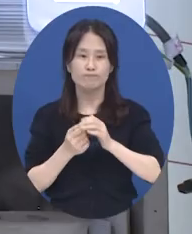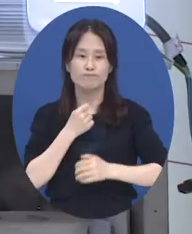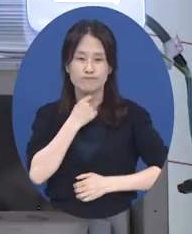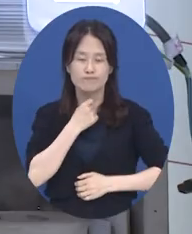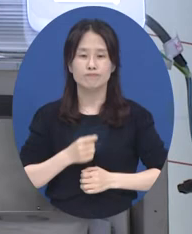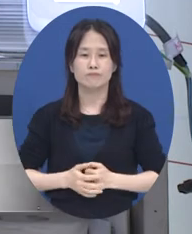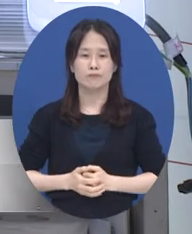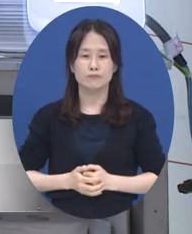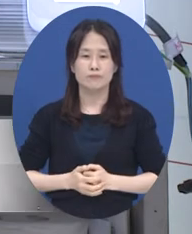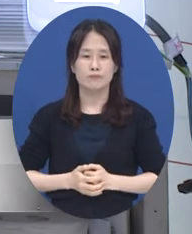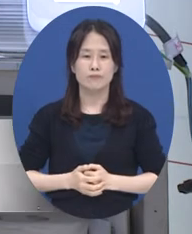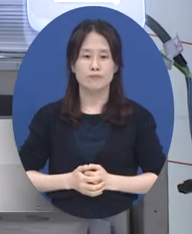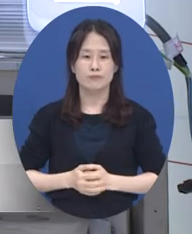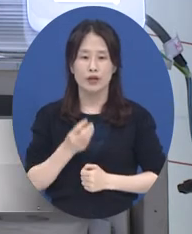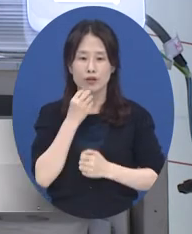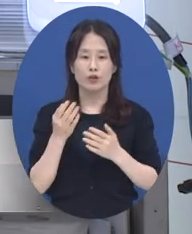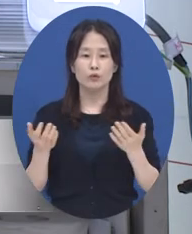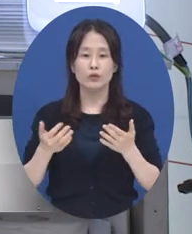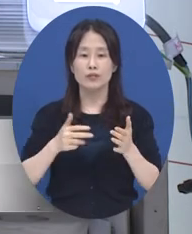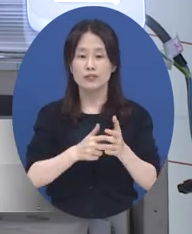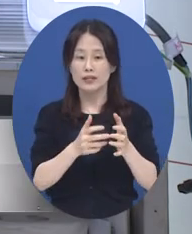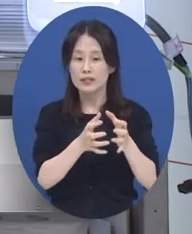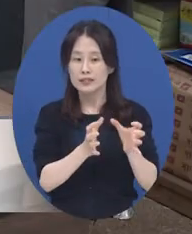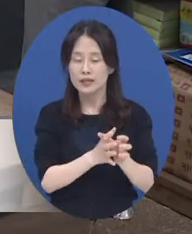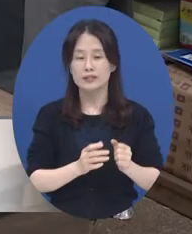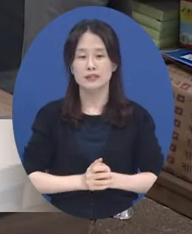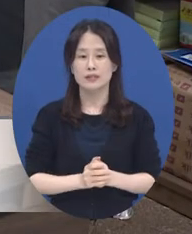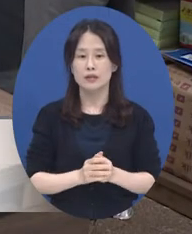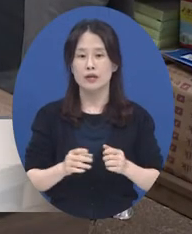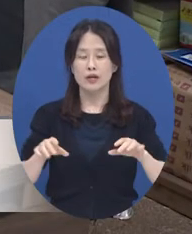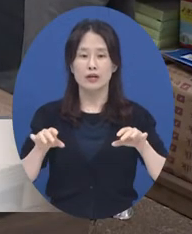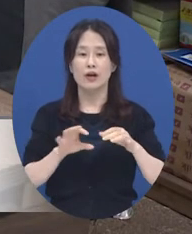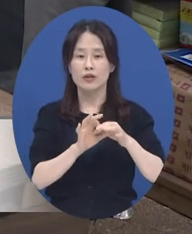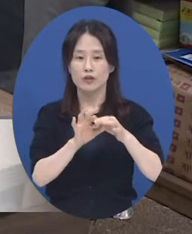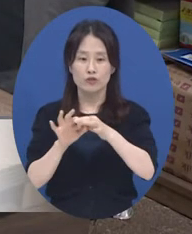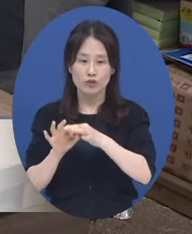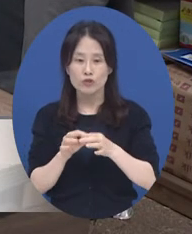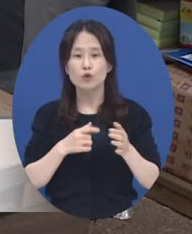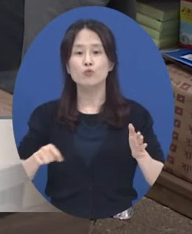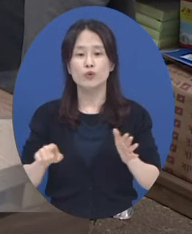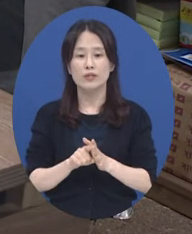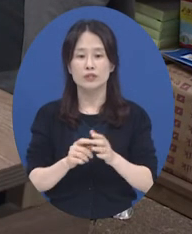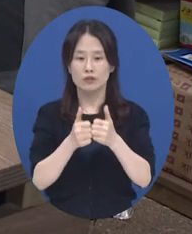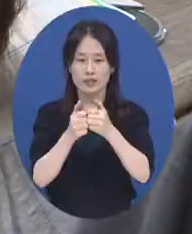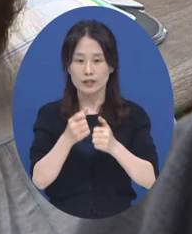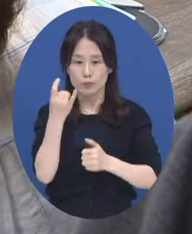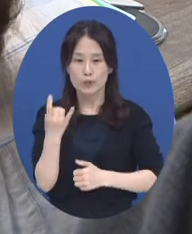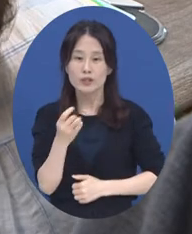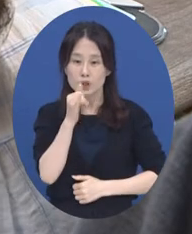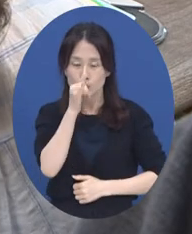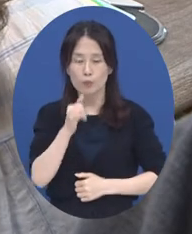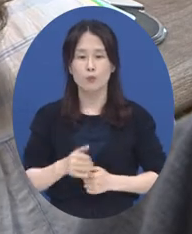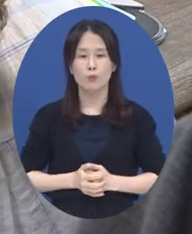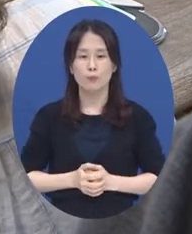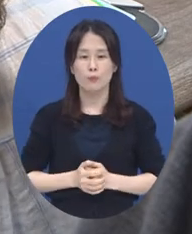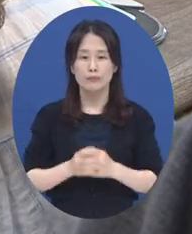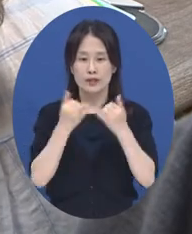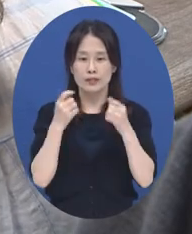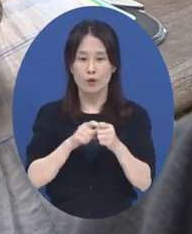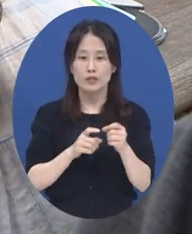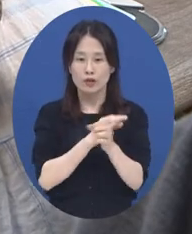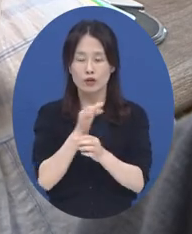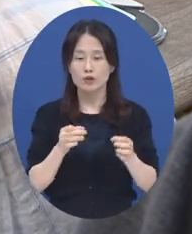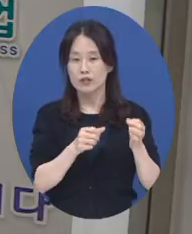다하겠습니다. 경기도 일자리재단은 구매 연계를 위한 공공기관별 매칭 상담회를 진행하고 사회적